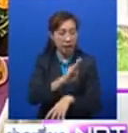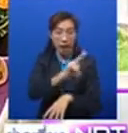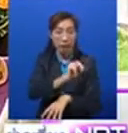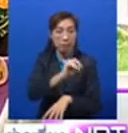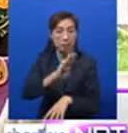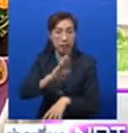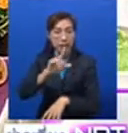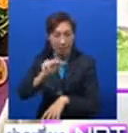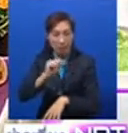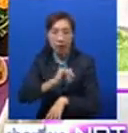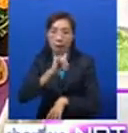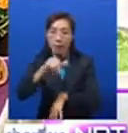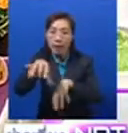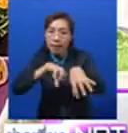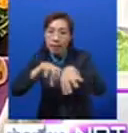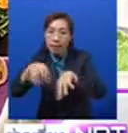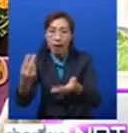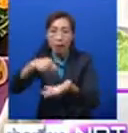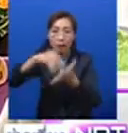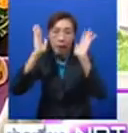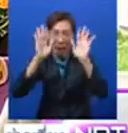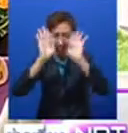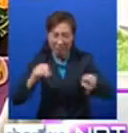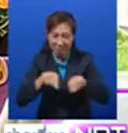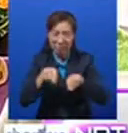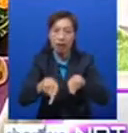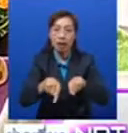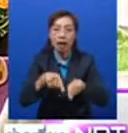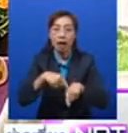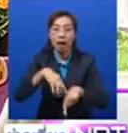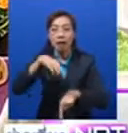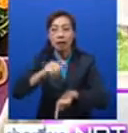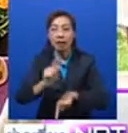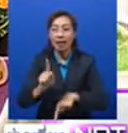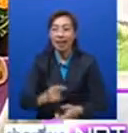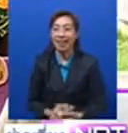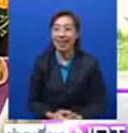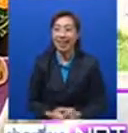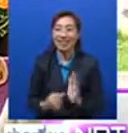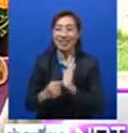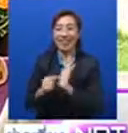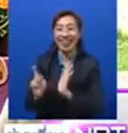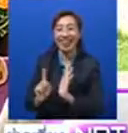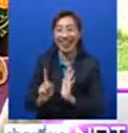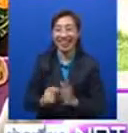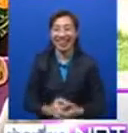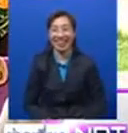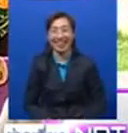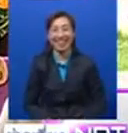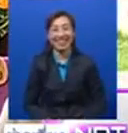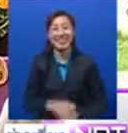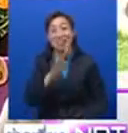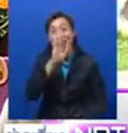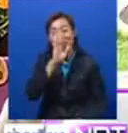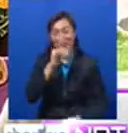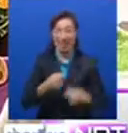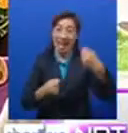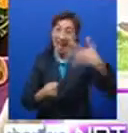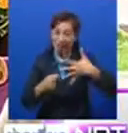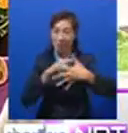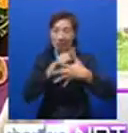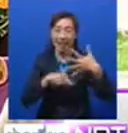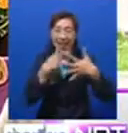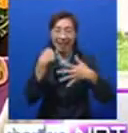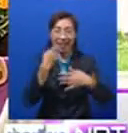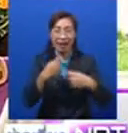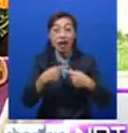ผลเอากี่ท่านดีคะคุณจวินาคะ 5 ท ่ านชนะเลย5ท่านนะคะส่งเข้าม